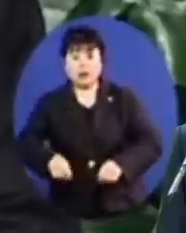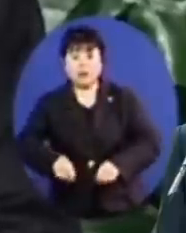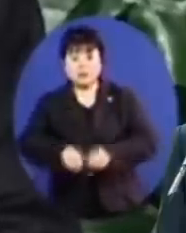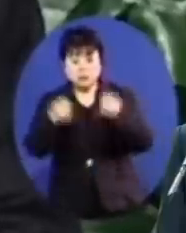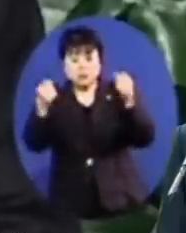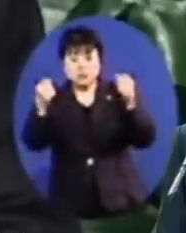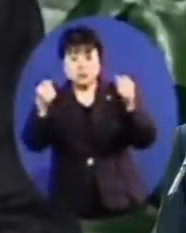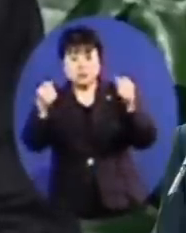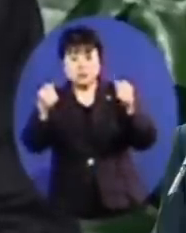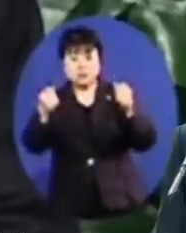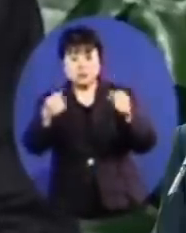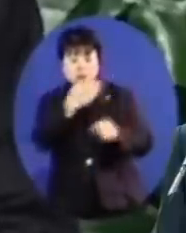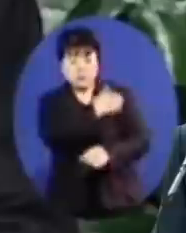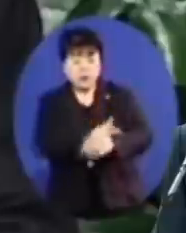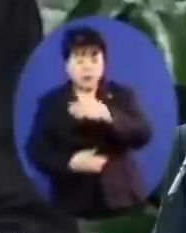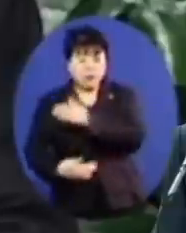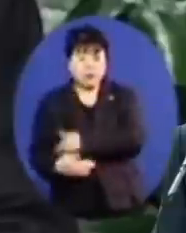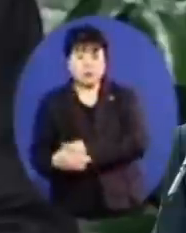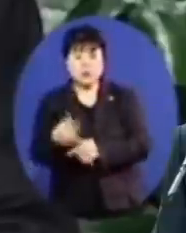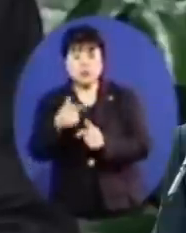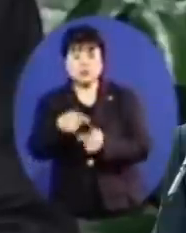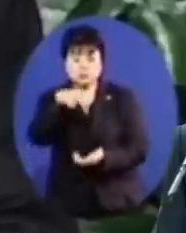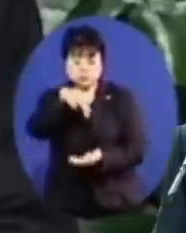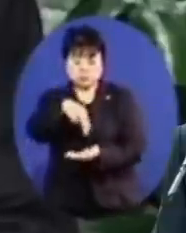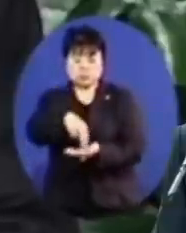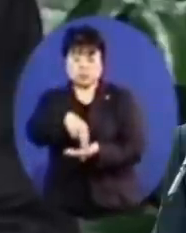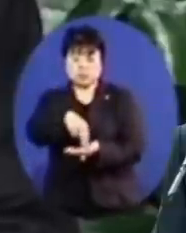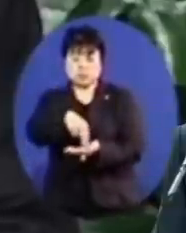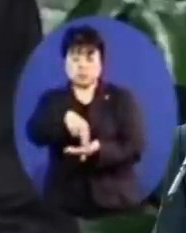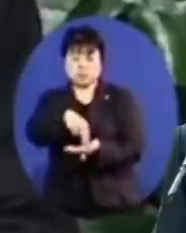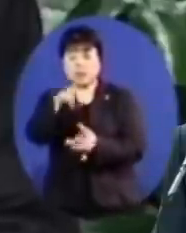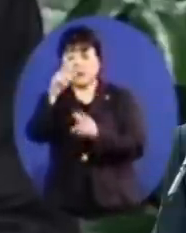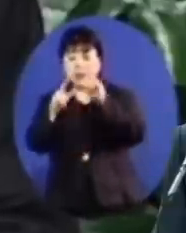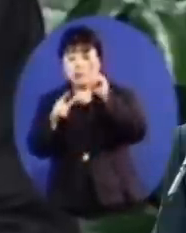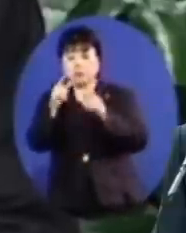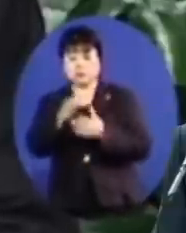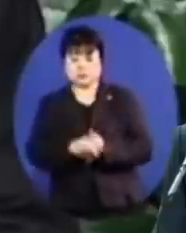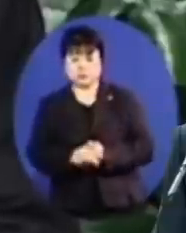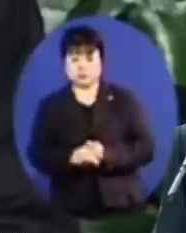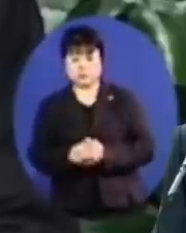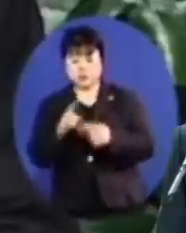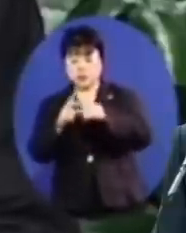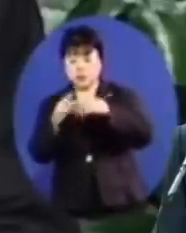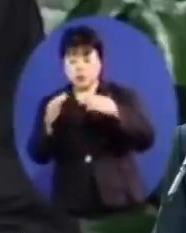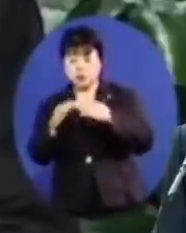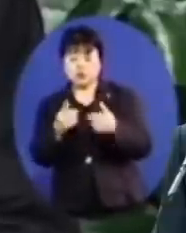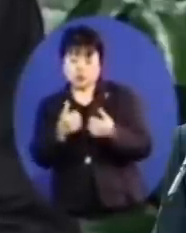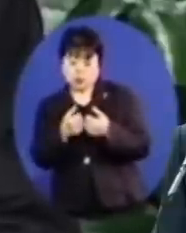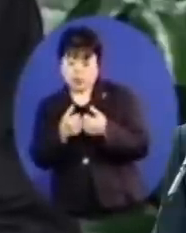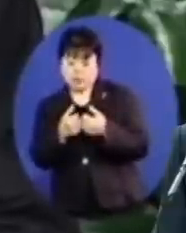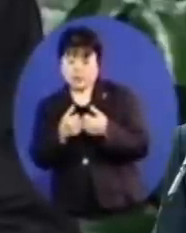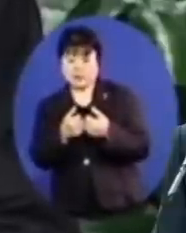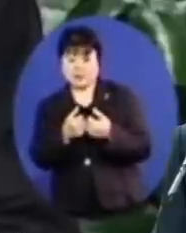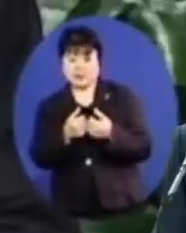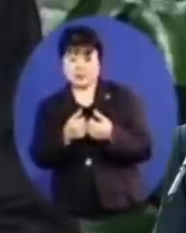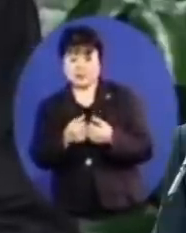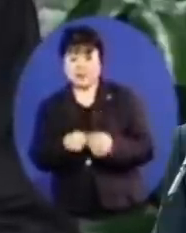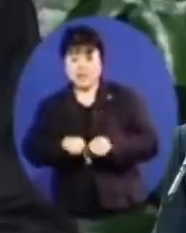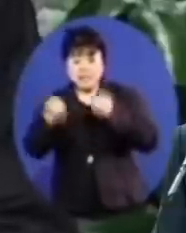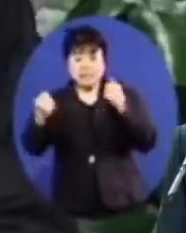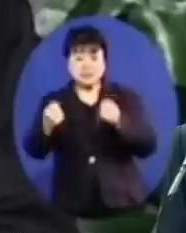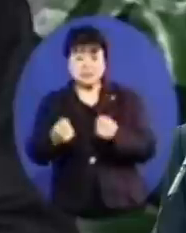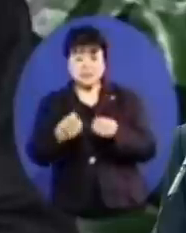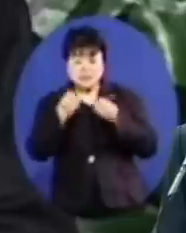잘려나간 예수님의 몸뚱이 아래만 있는 동상을 갖다 놓고 교회에서 소론이 벌어졌습니다. 이걸 깨뜨려서